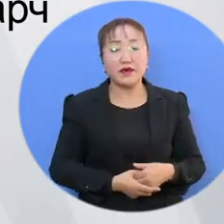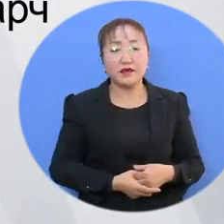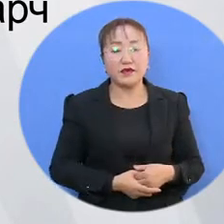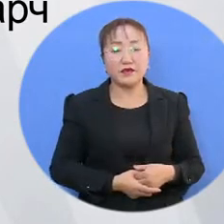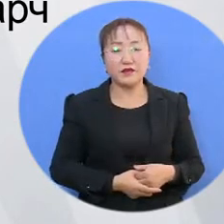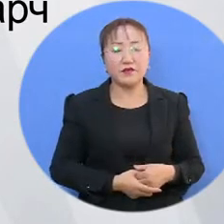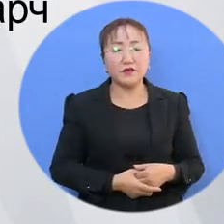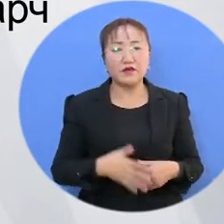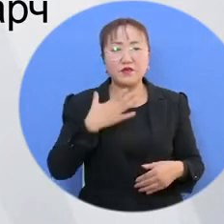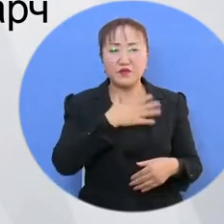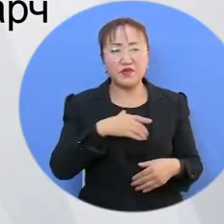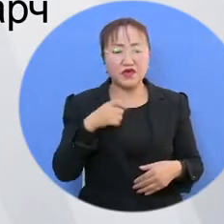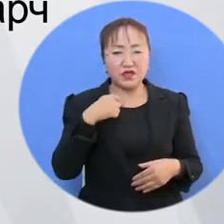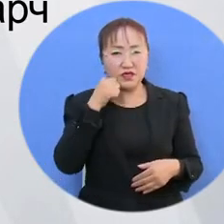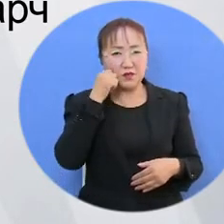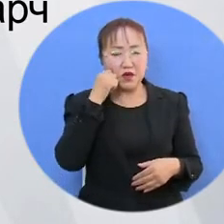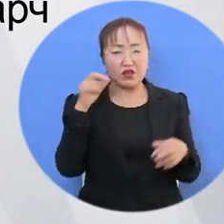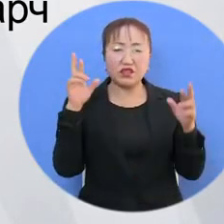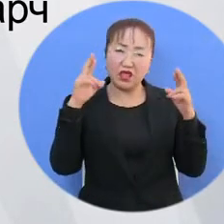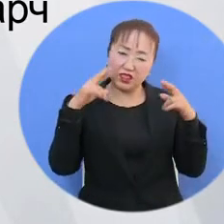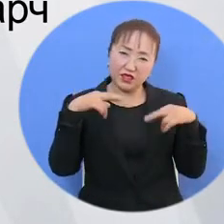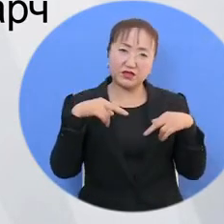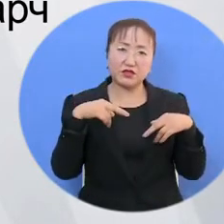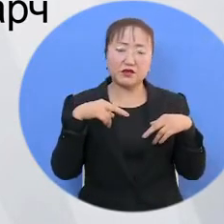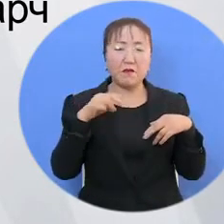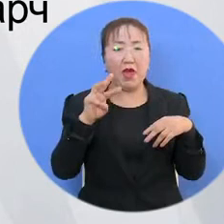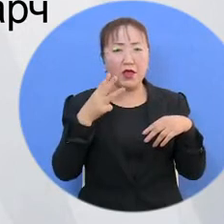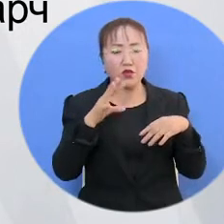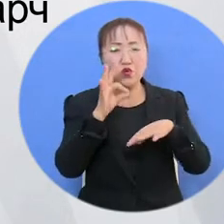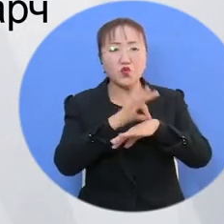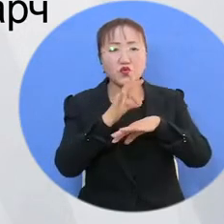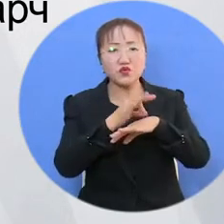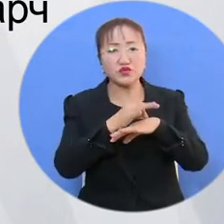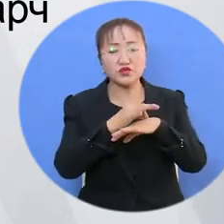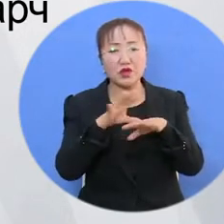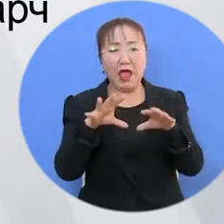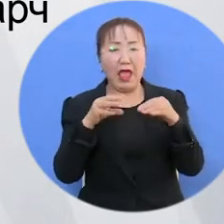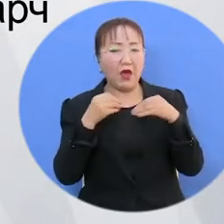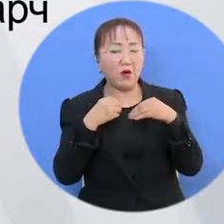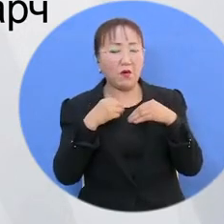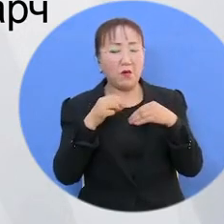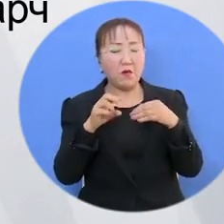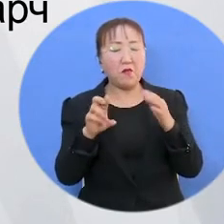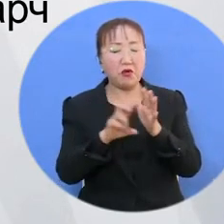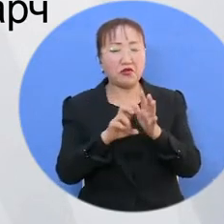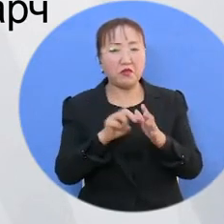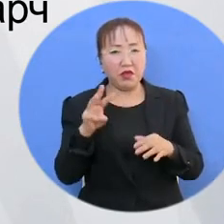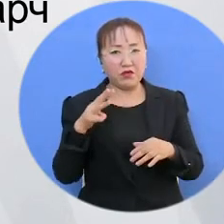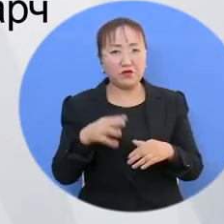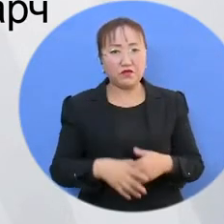Мэдээж чиний бие махбод ядарсан байна, сүлдсэн байна, магадгүй өвчин эмгэд өртөх эрсдлийг дагуулж болно.